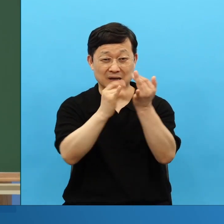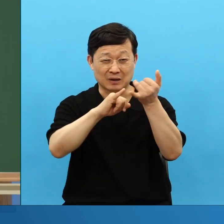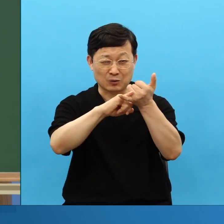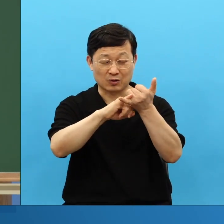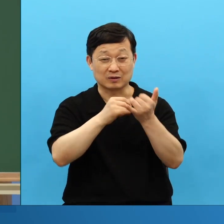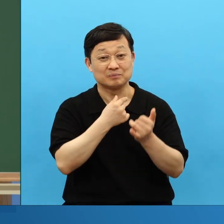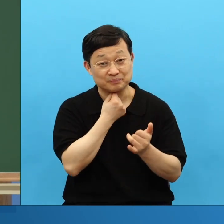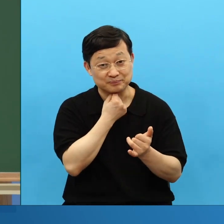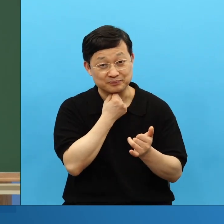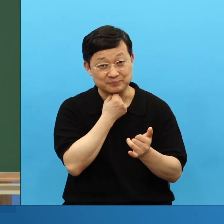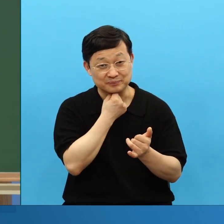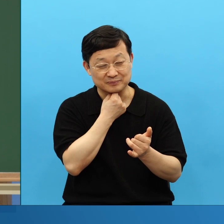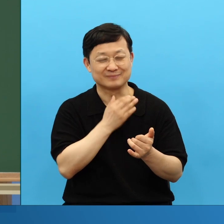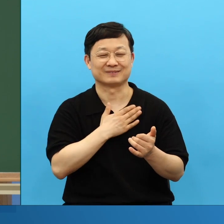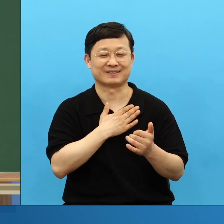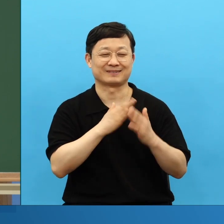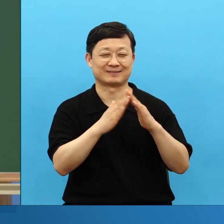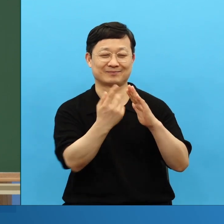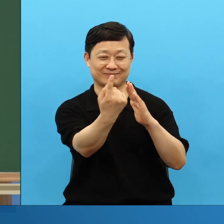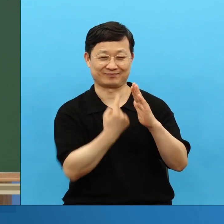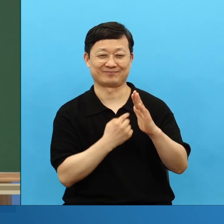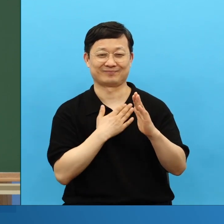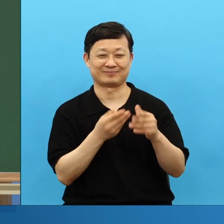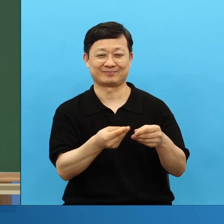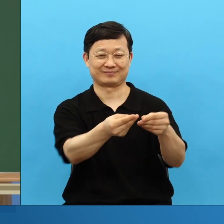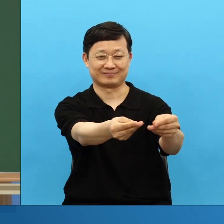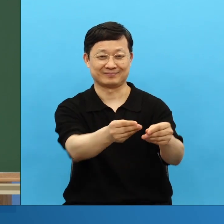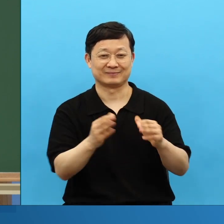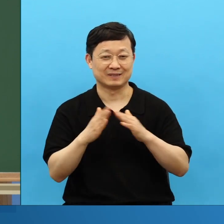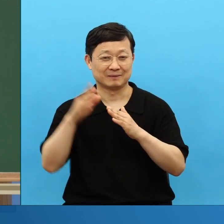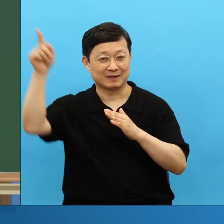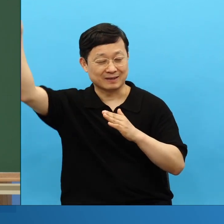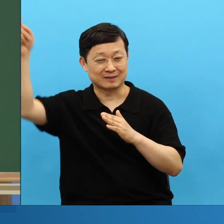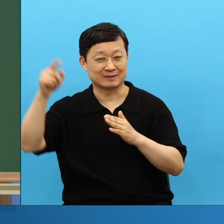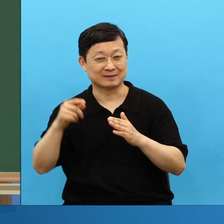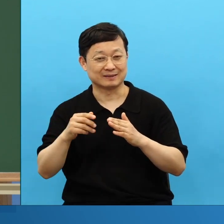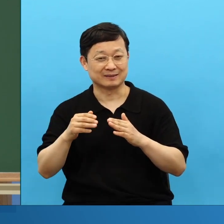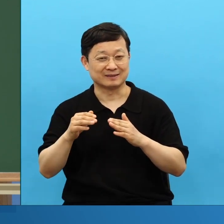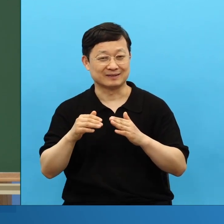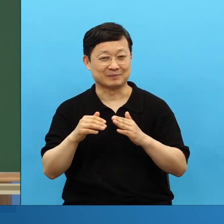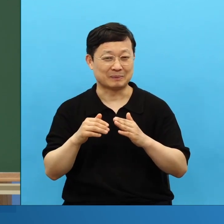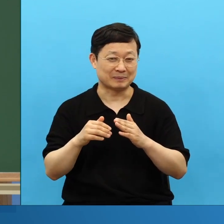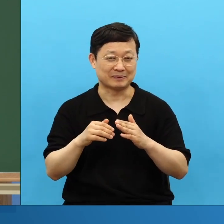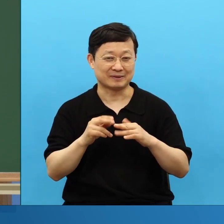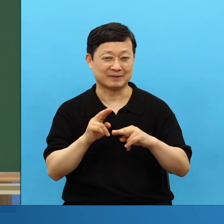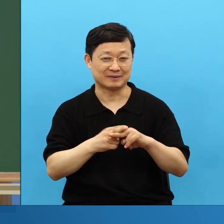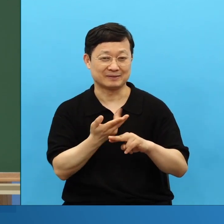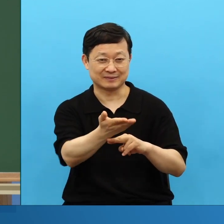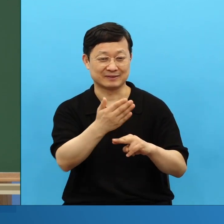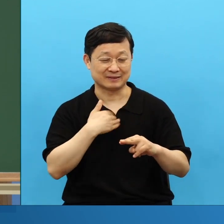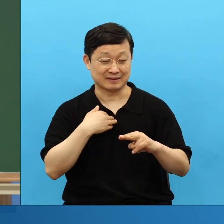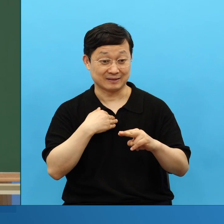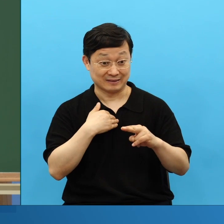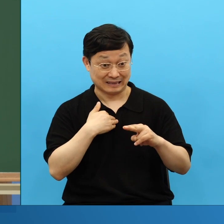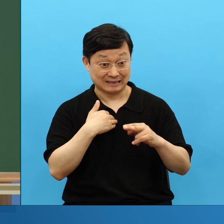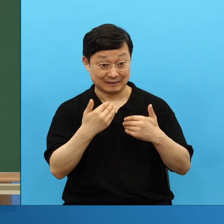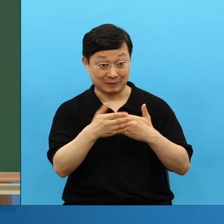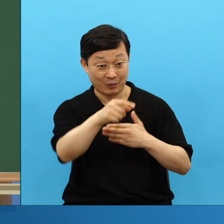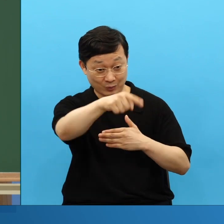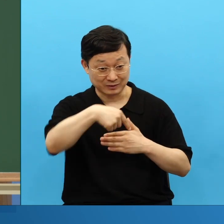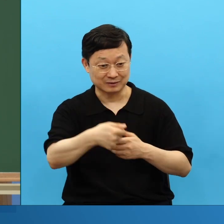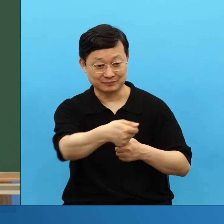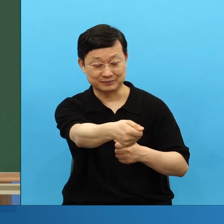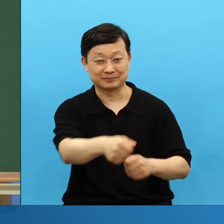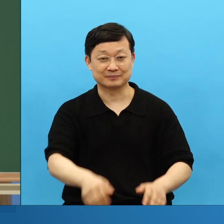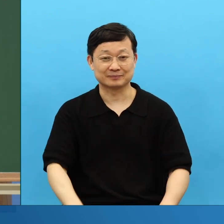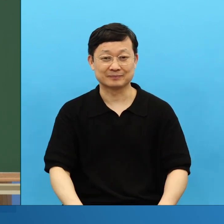싶다. 의료실로 오세요. 제가 집에 가서 나는 사기 싫다. 의료실로 오시면 드리겠습니다. 자,